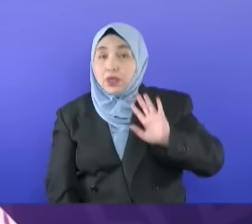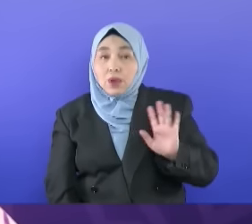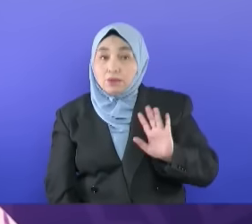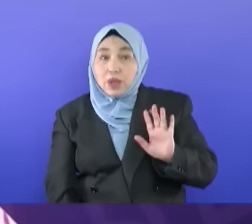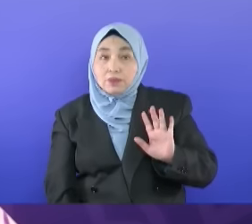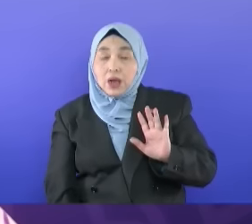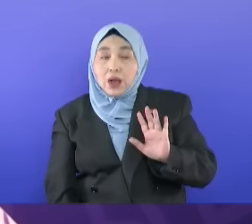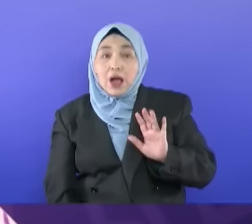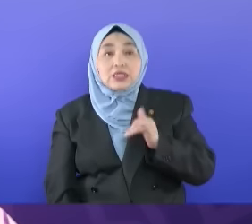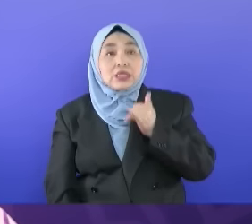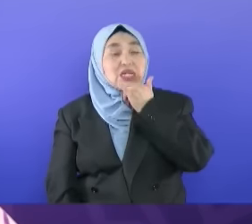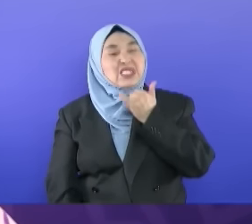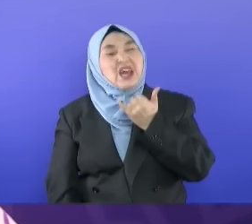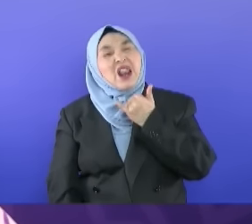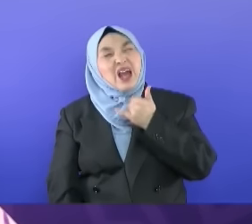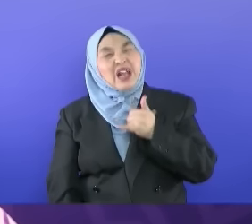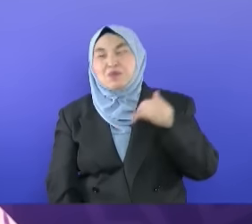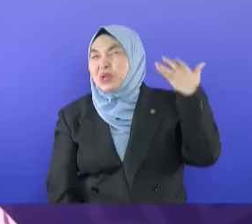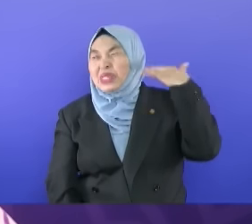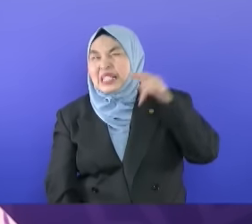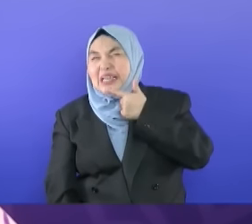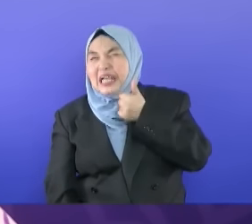jadi Sumbang